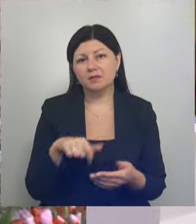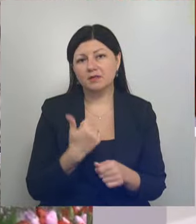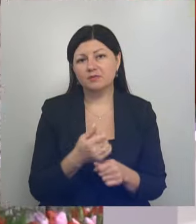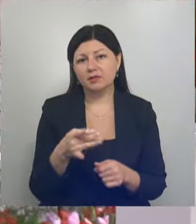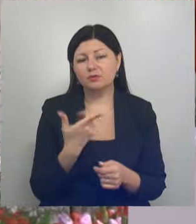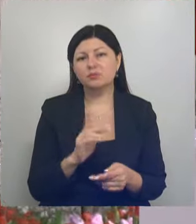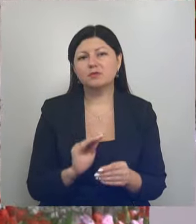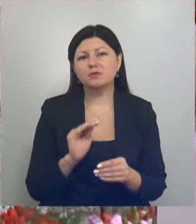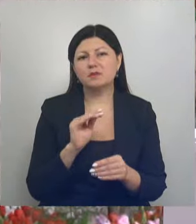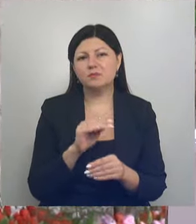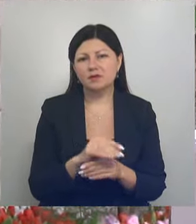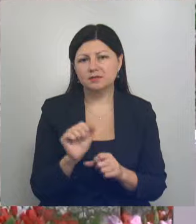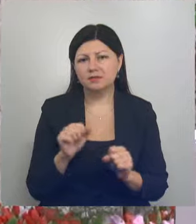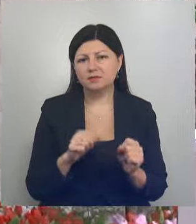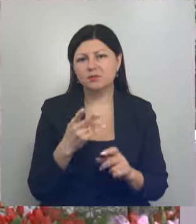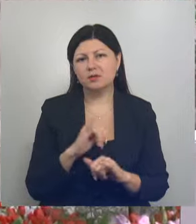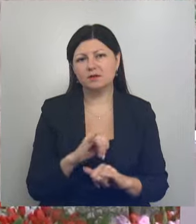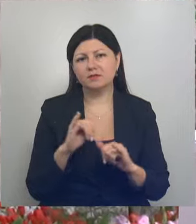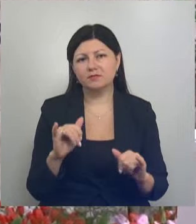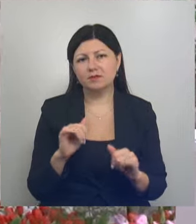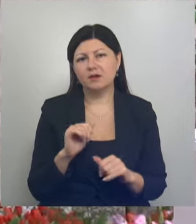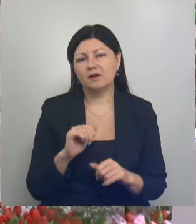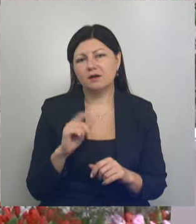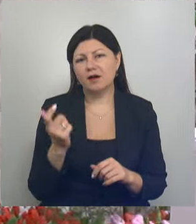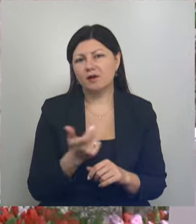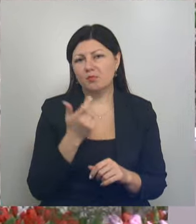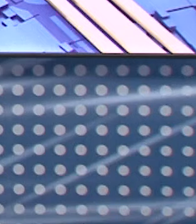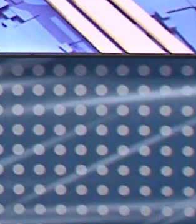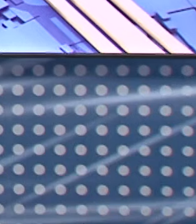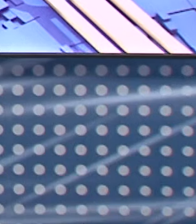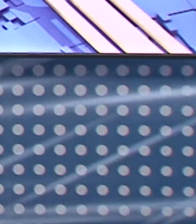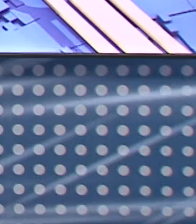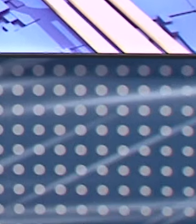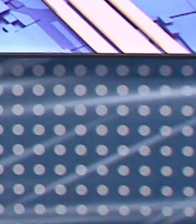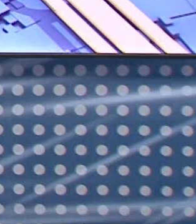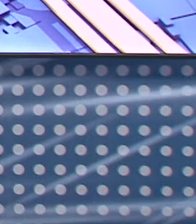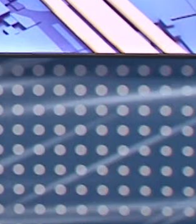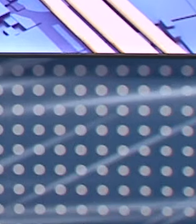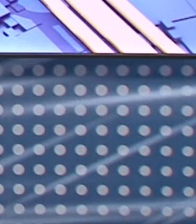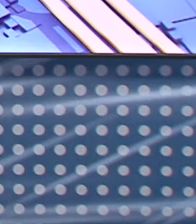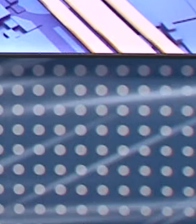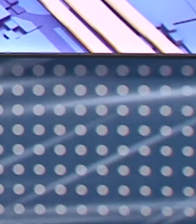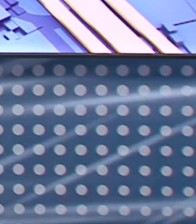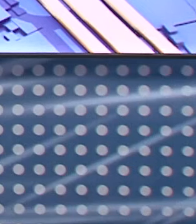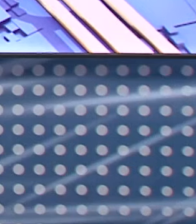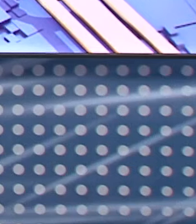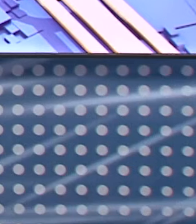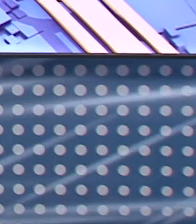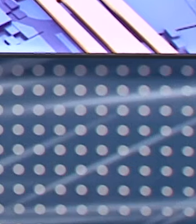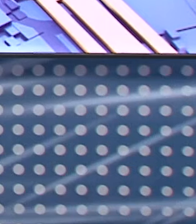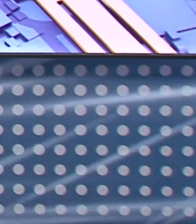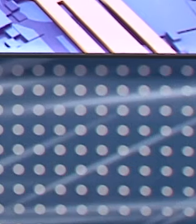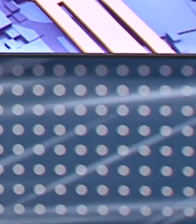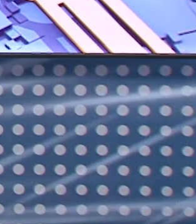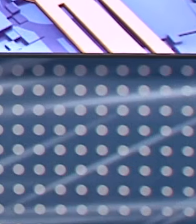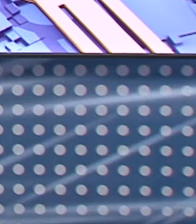станет дополнительным стимулом для развития агропромышленного сектора области. В День области на нашей площадке на ВДНХ, конечно же,